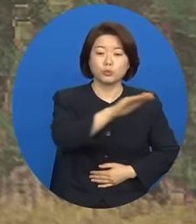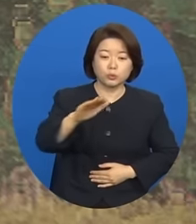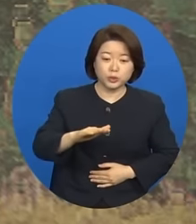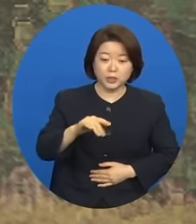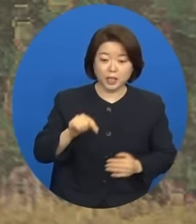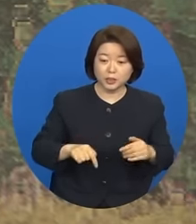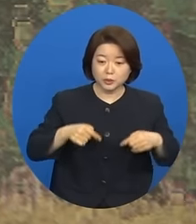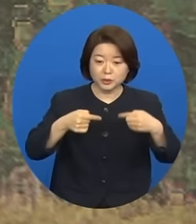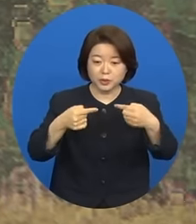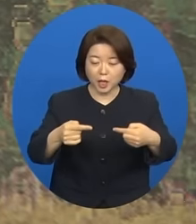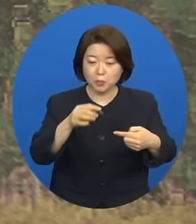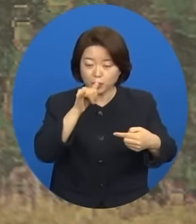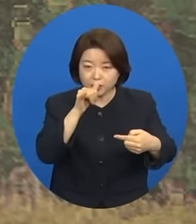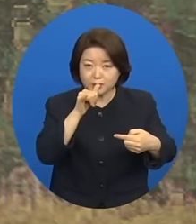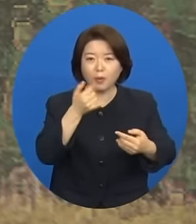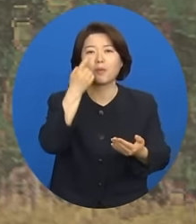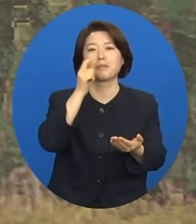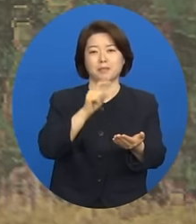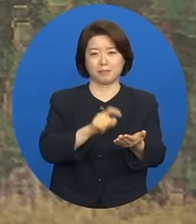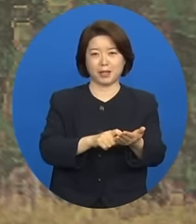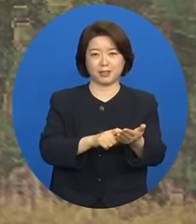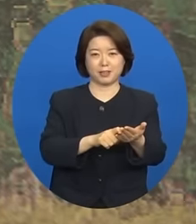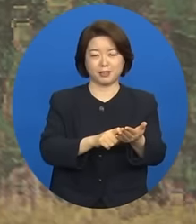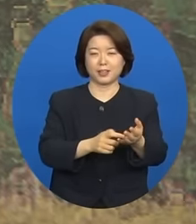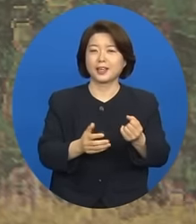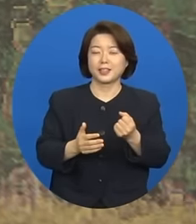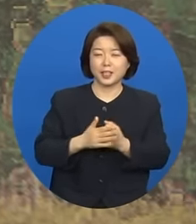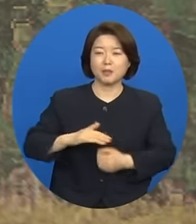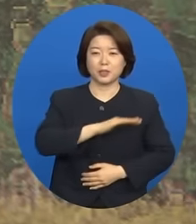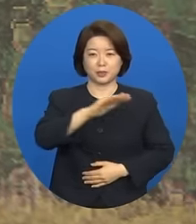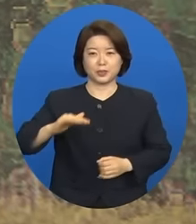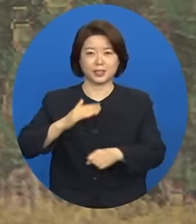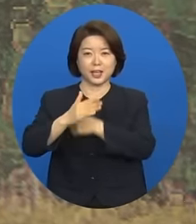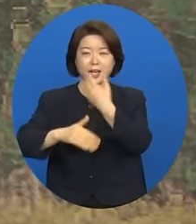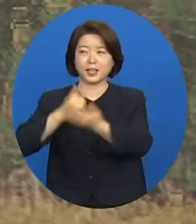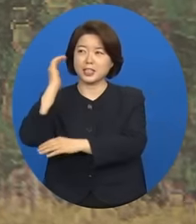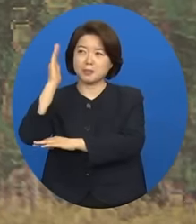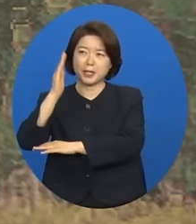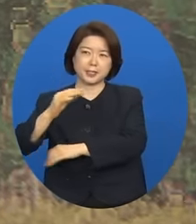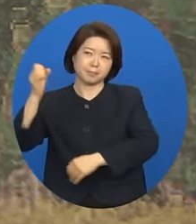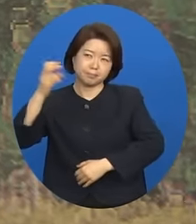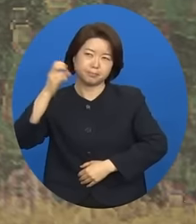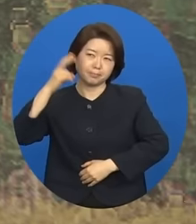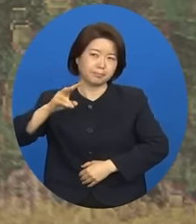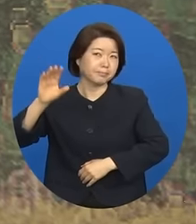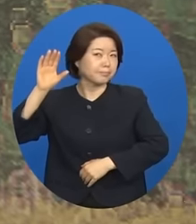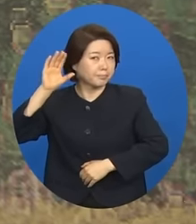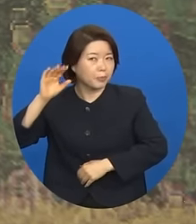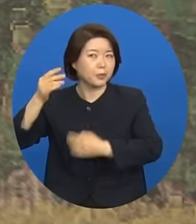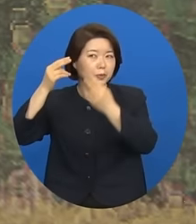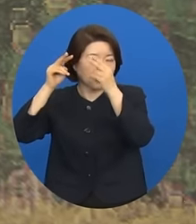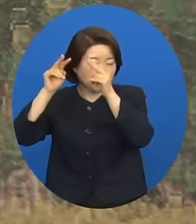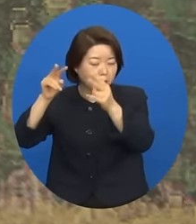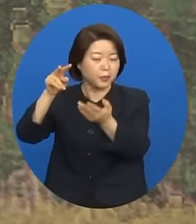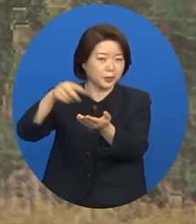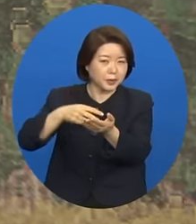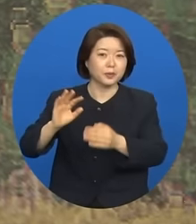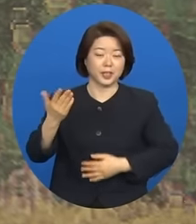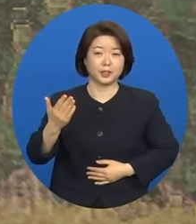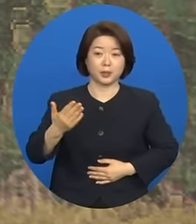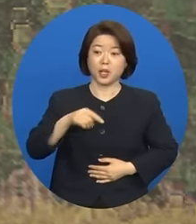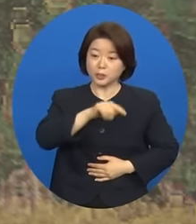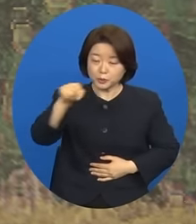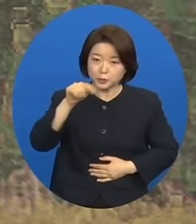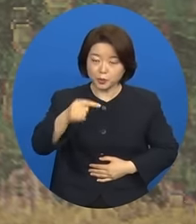있음을 발견하게 됩니다. 그래서 우리는 하나님의 이야기를 자꾸 들어야 돼요. 그 안에서 나도 발견하고 우리도